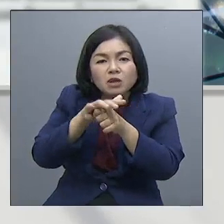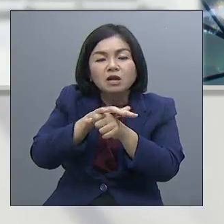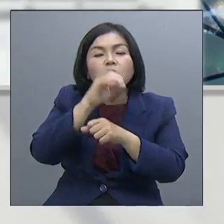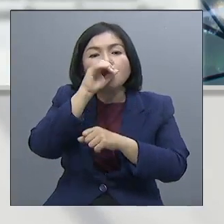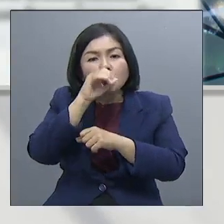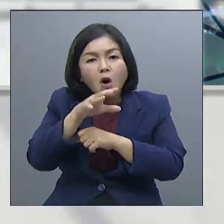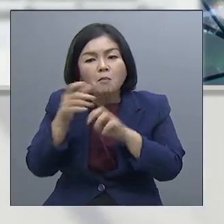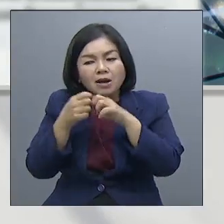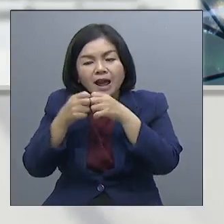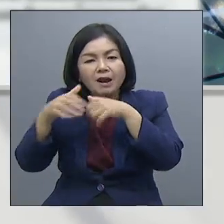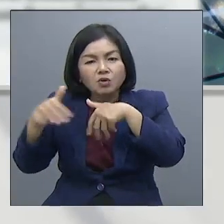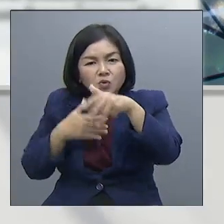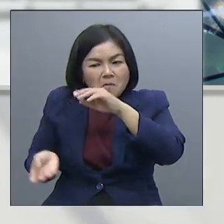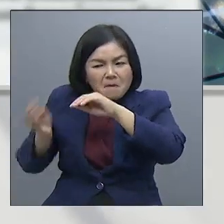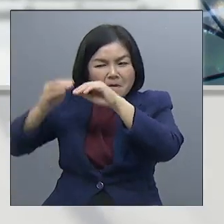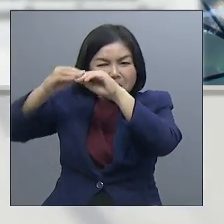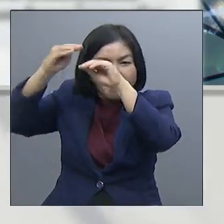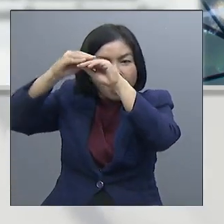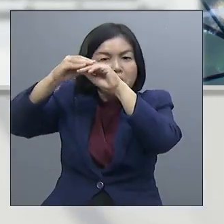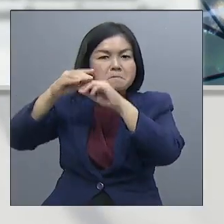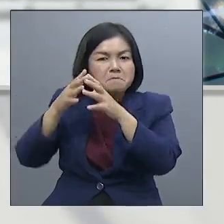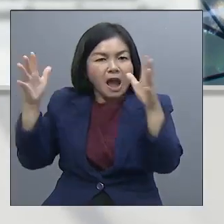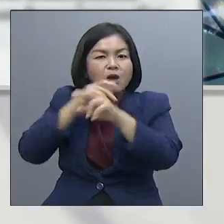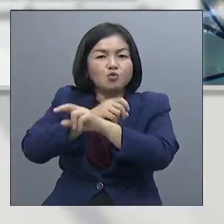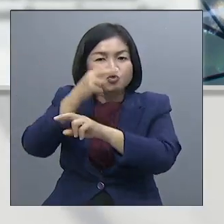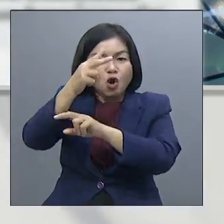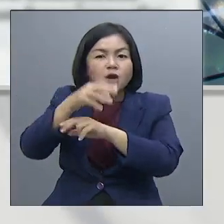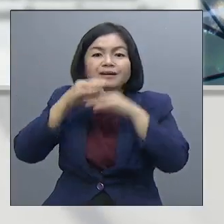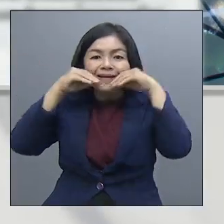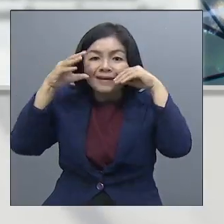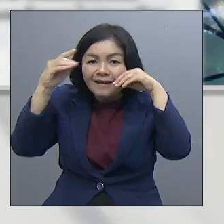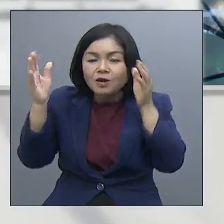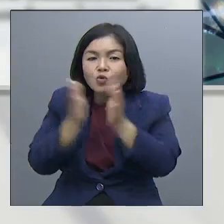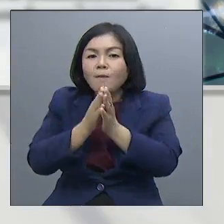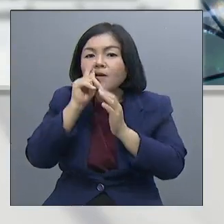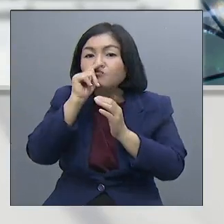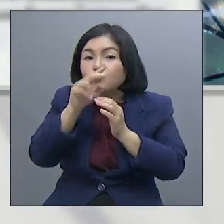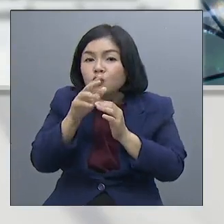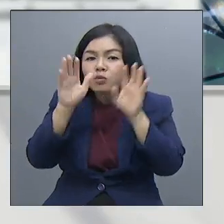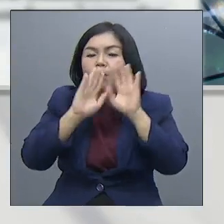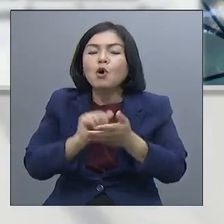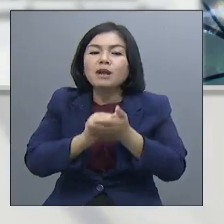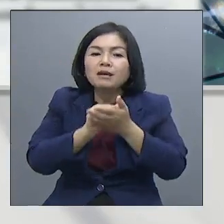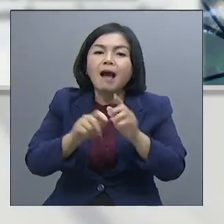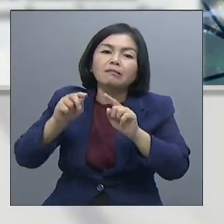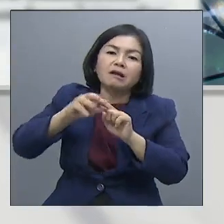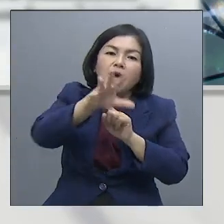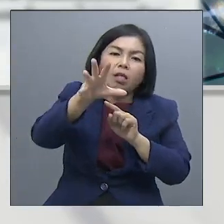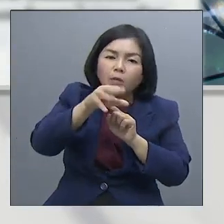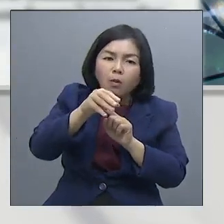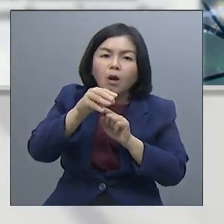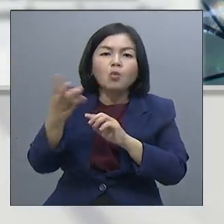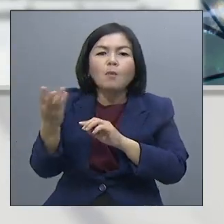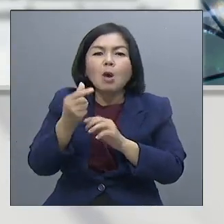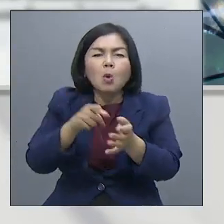นข้อร้องเรียนที่เพิ่มขึ้นมาเป็น2เท่าก่อนการควบรวมส่วนใหญ่ก็เป็นเรื่องของคุณภาพสัญญาณความเร็วที่มันลดลงไป